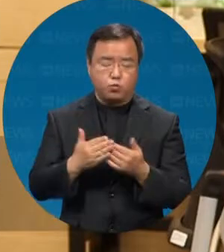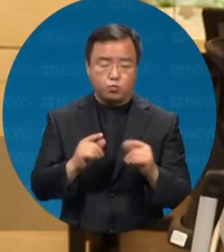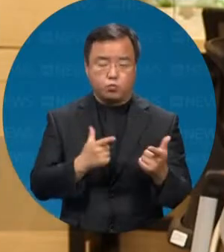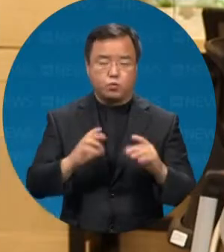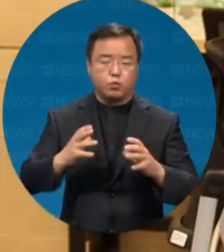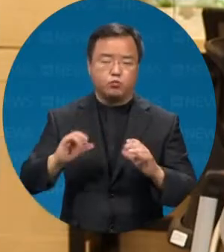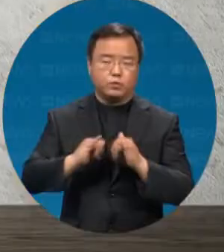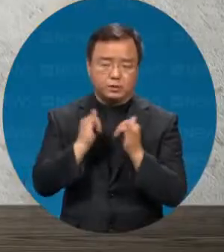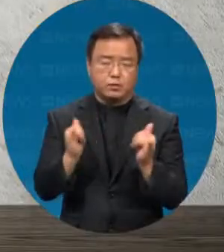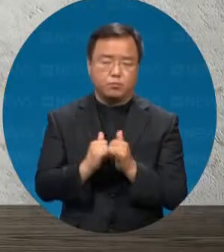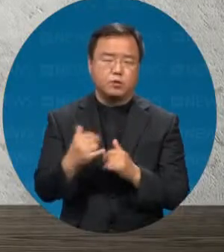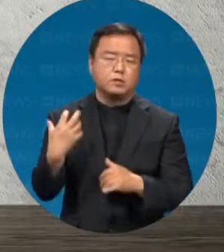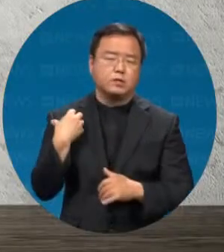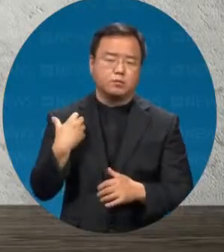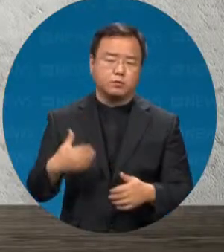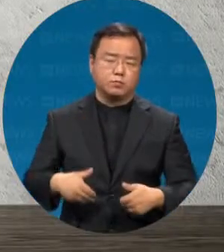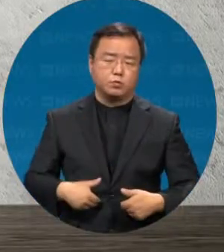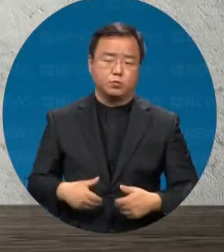져줘야 된다.